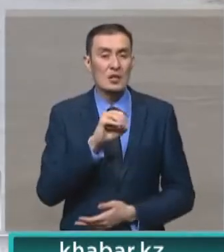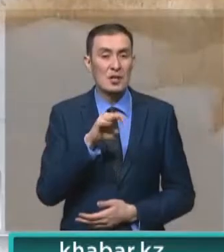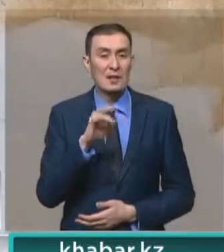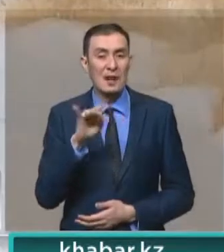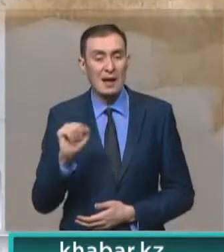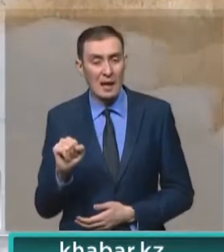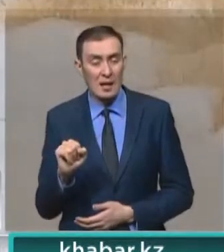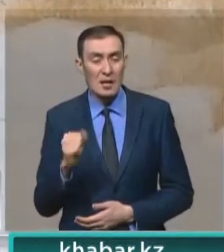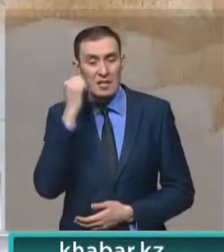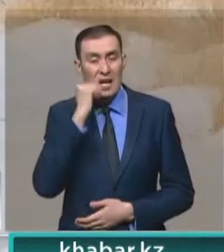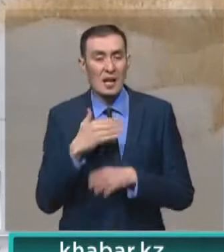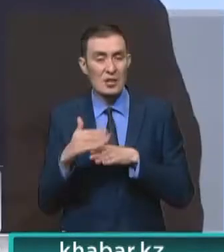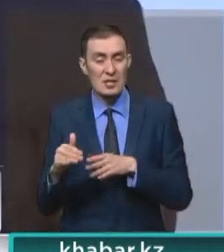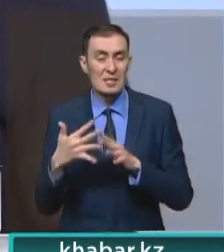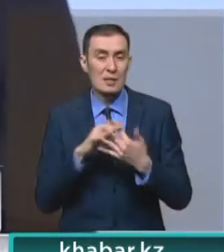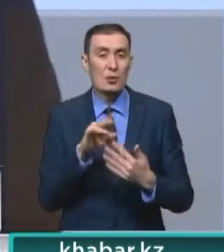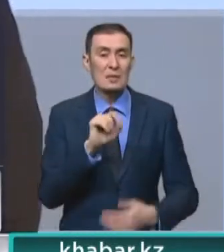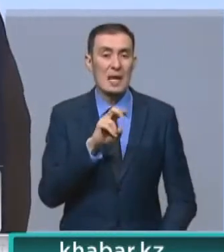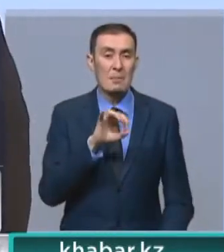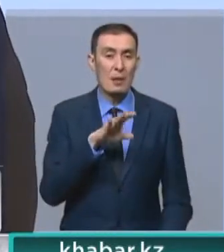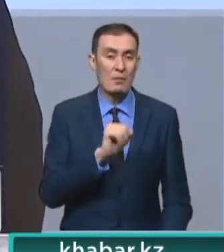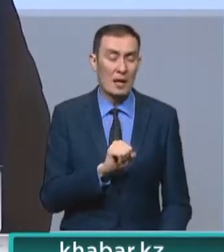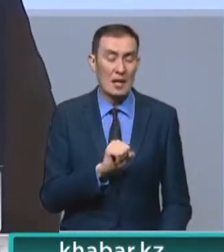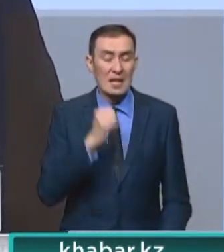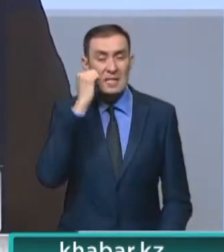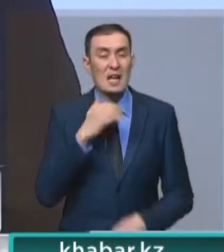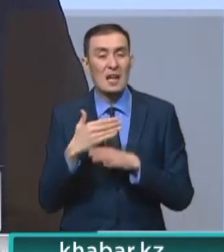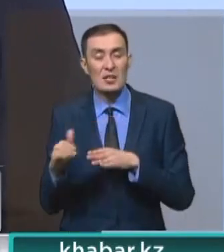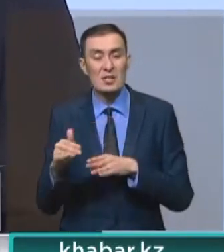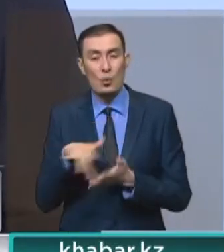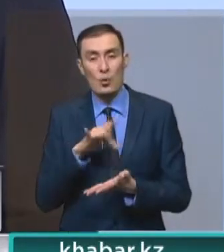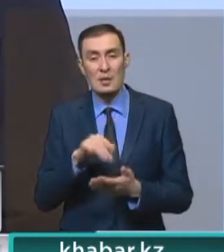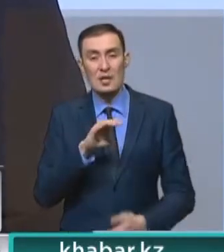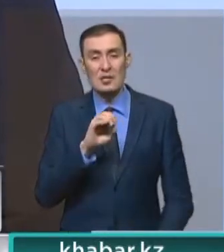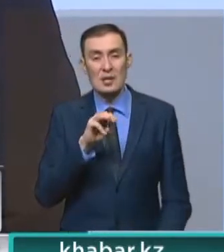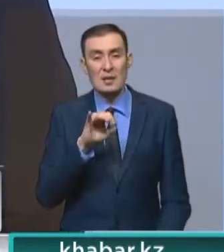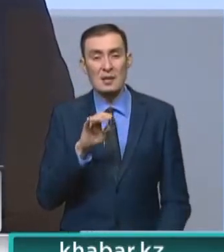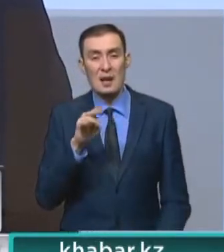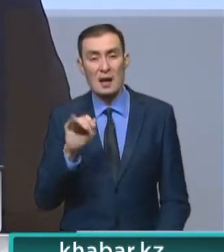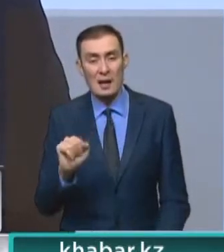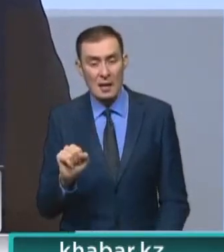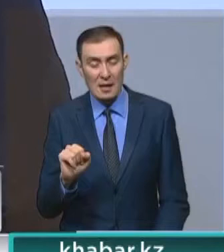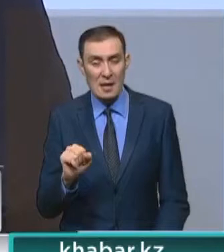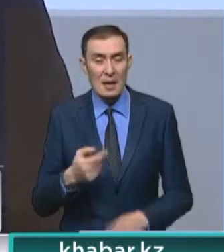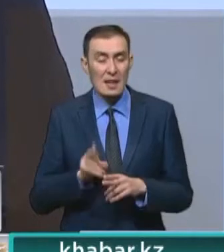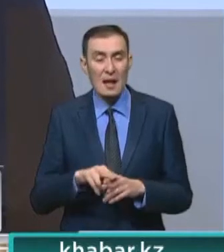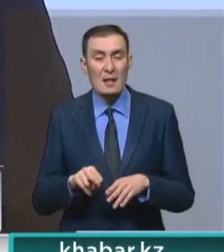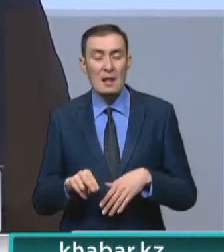вернее старая его часть, и село Забеловка. По старой части города Житогора, это, как мы говорим, левый